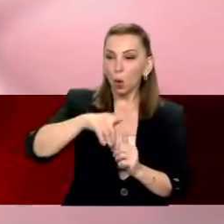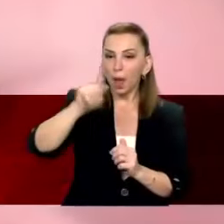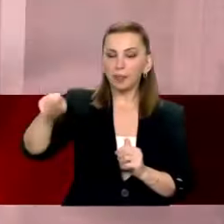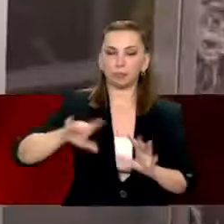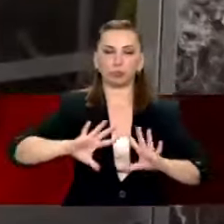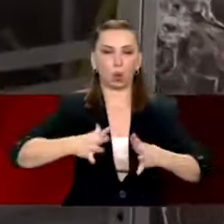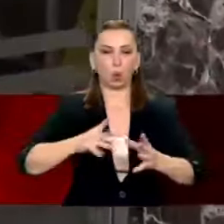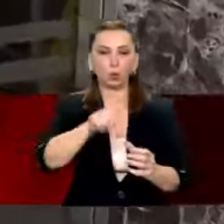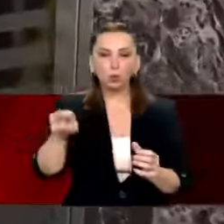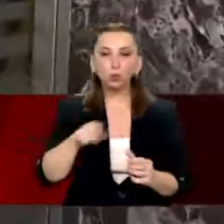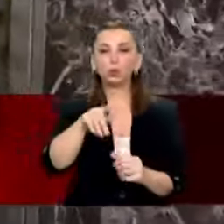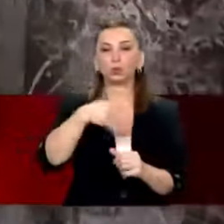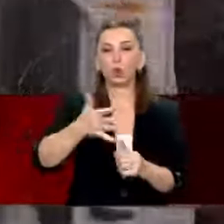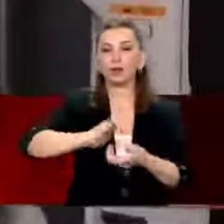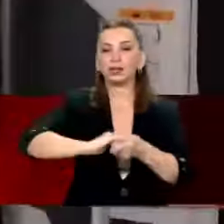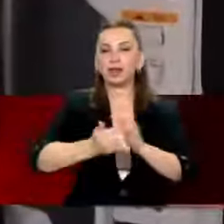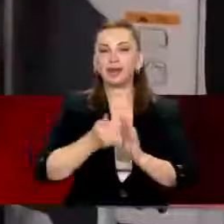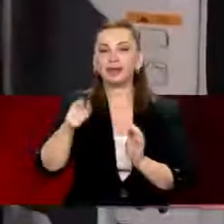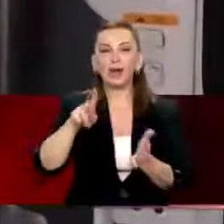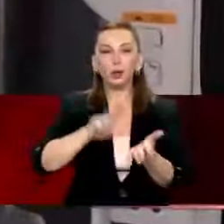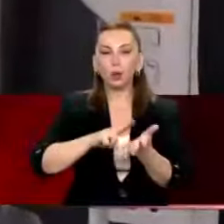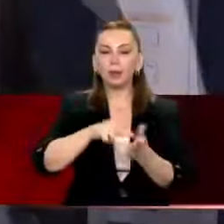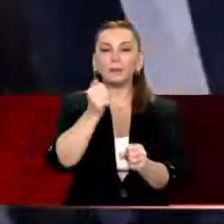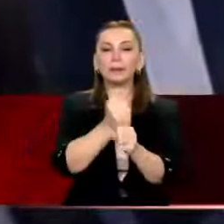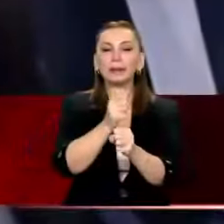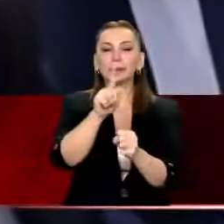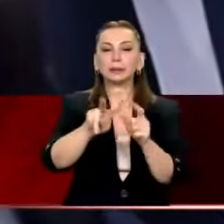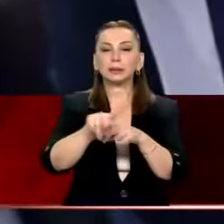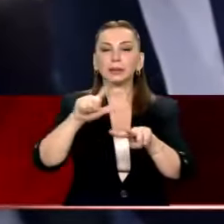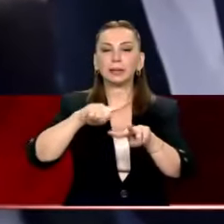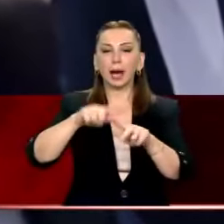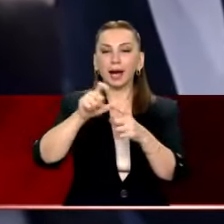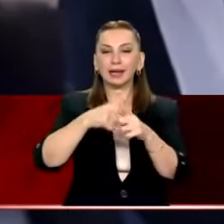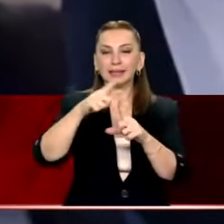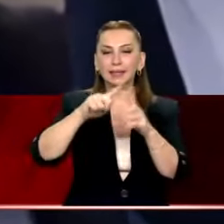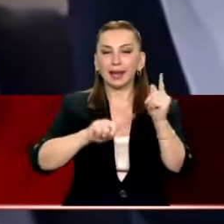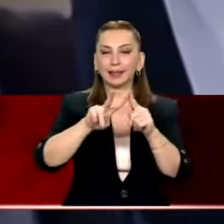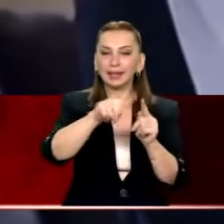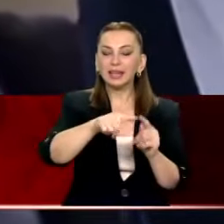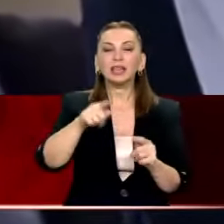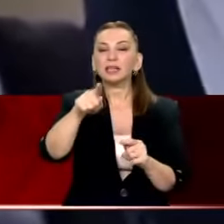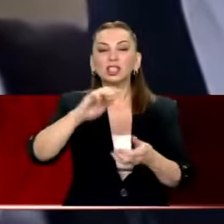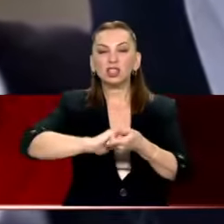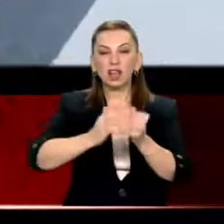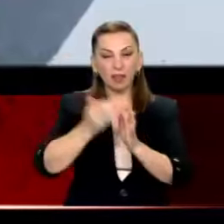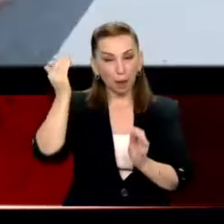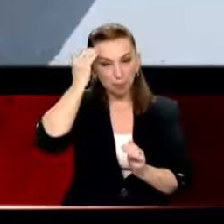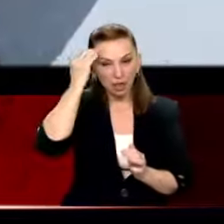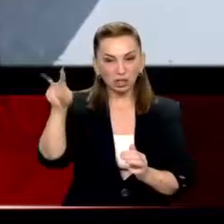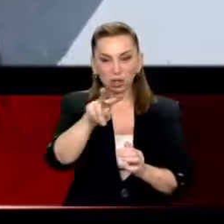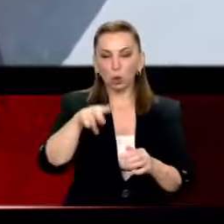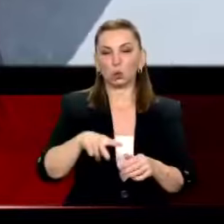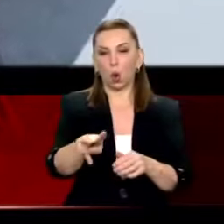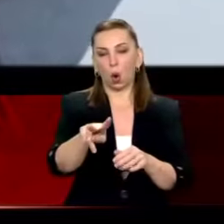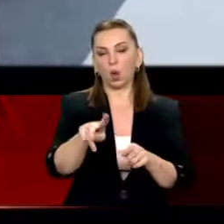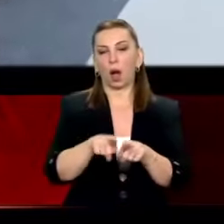başladı sonrasında çete yöneticilerinden kıyasettin Mert Özdemir'le çete lideri Fırat Sarı yollarını ayırdı çete ikiye